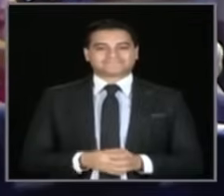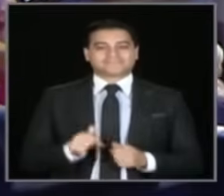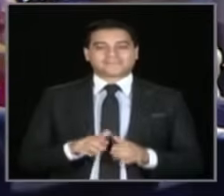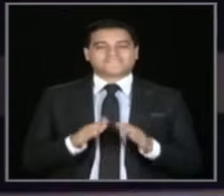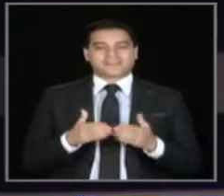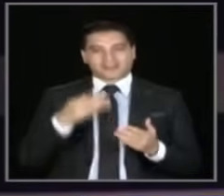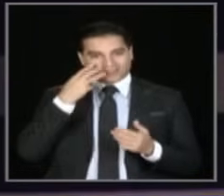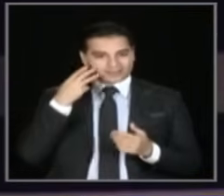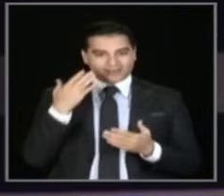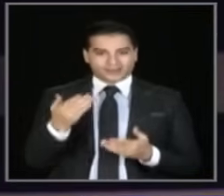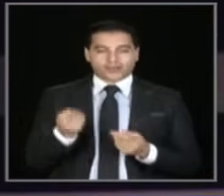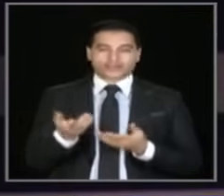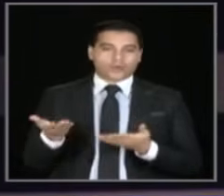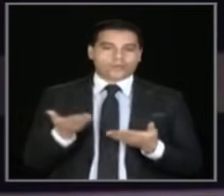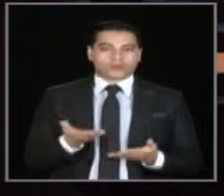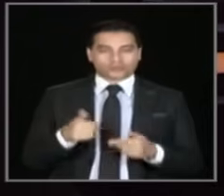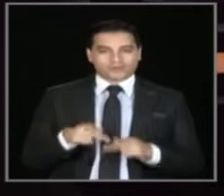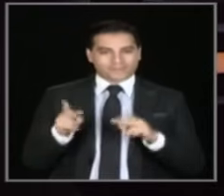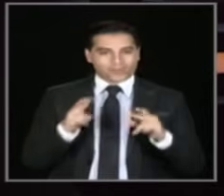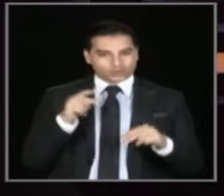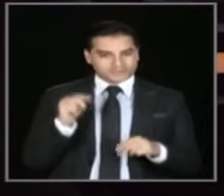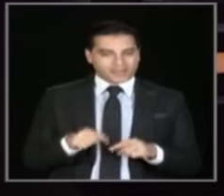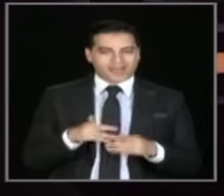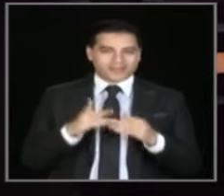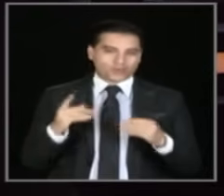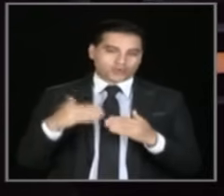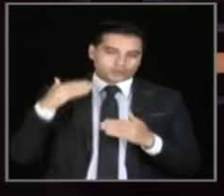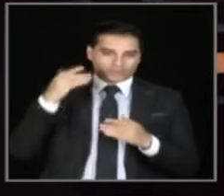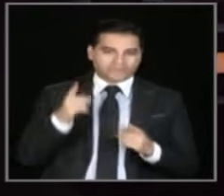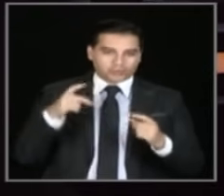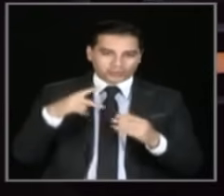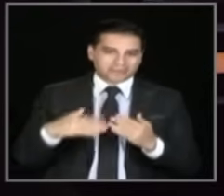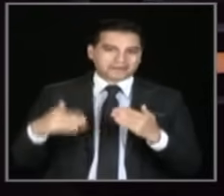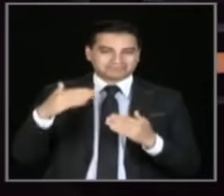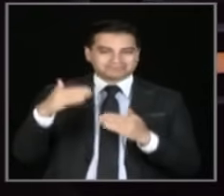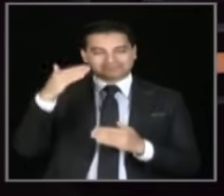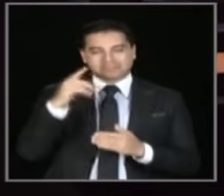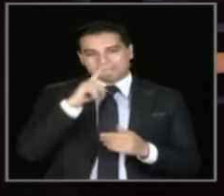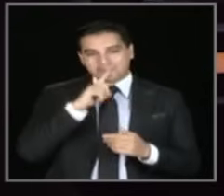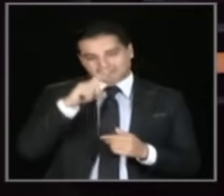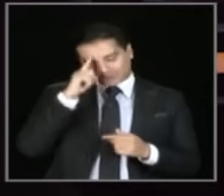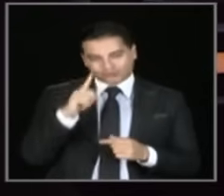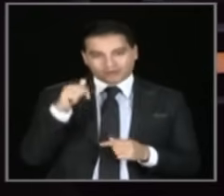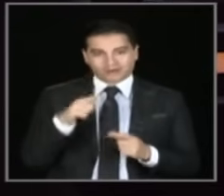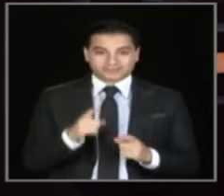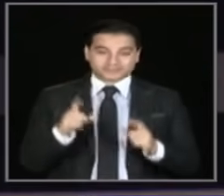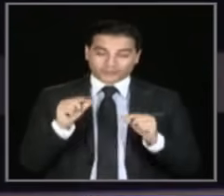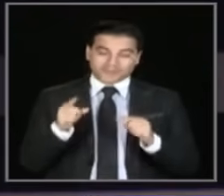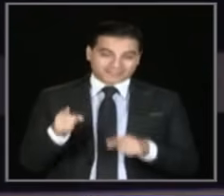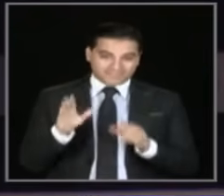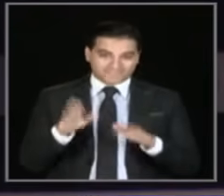فريق تايجرز نورتونا الموسم ده، هنفتقدكم في دور الثمانية، ولكن النهاردة عندكم ميزة جميلة